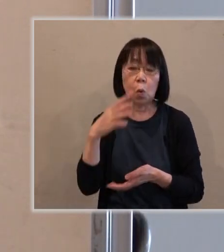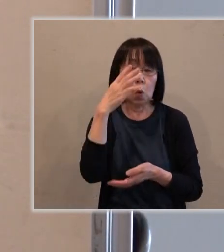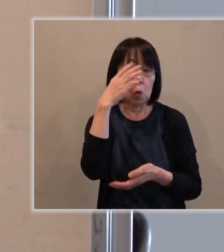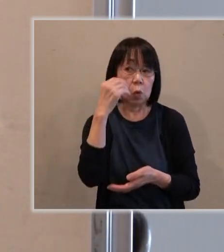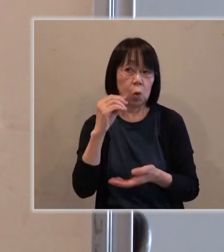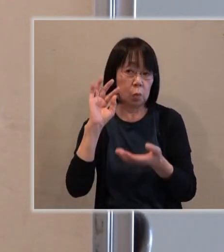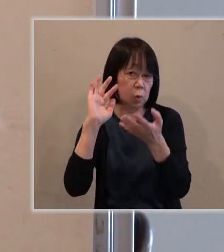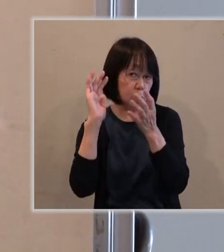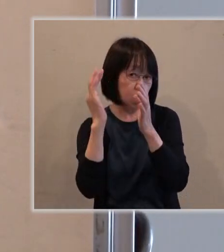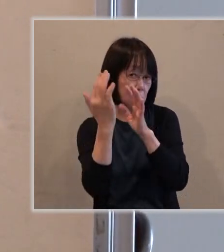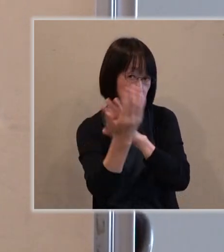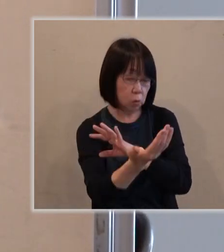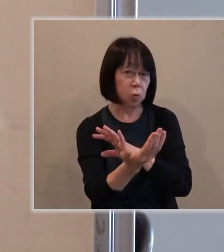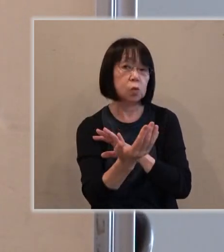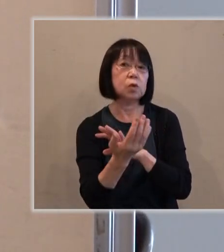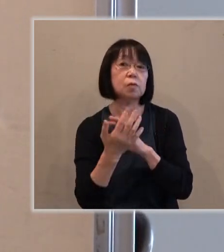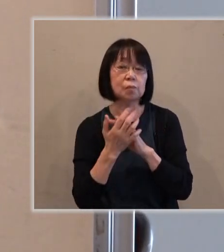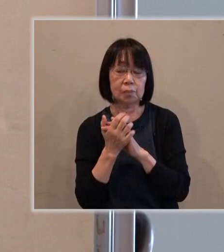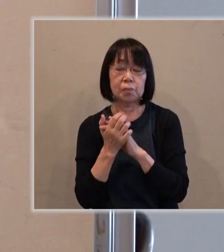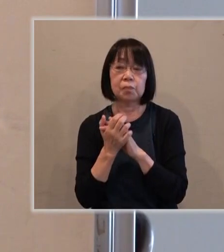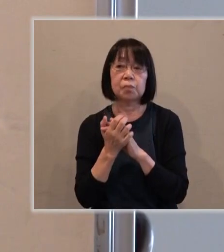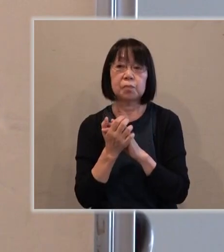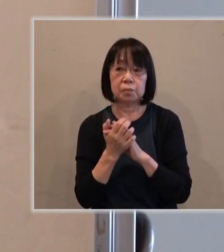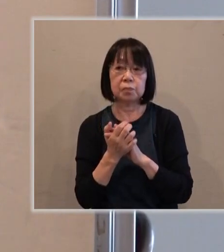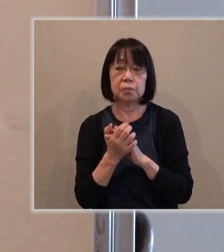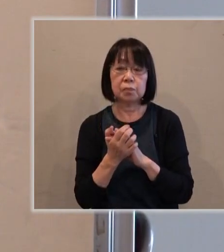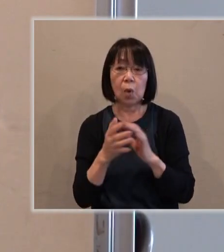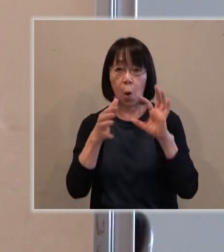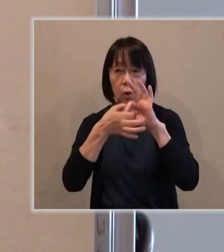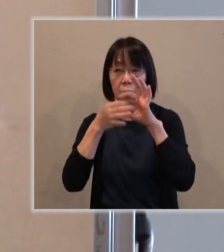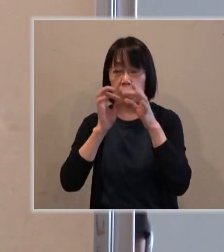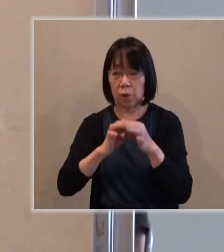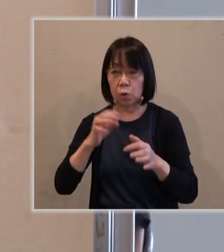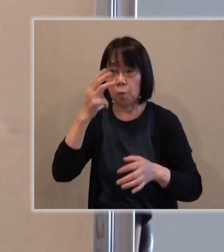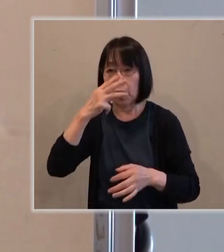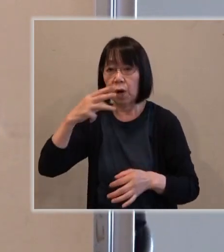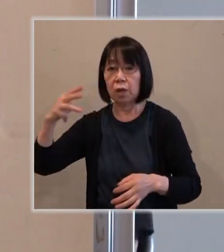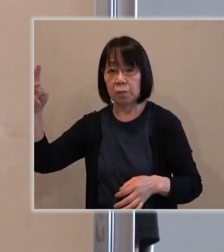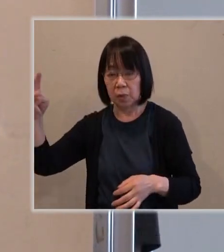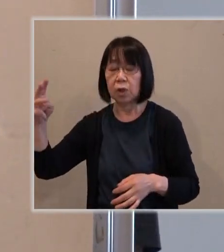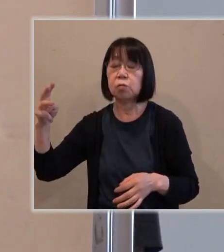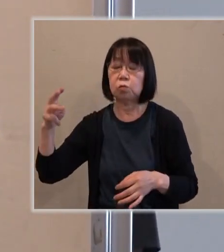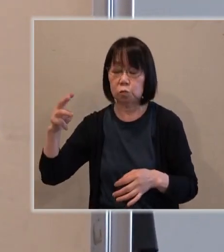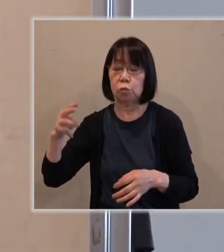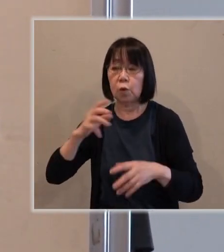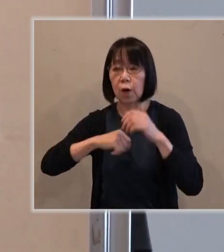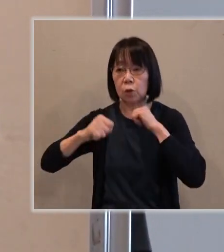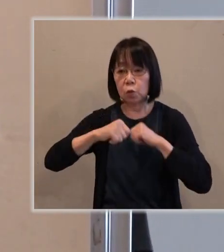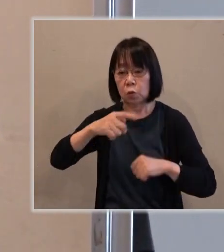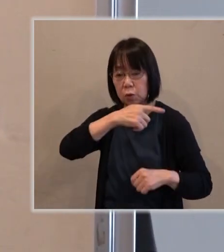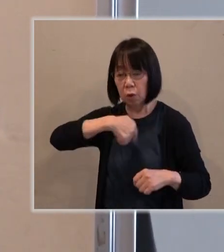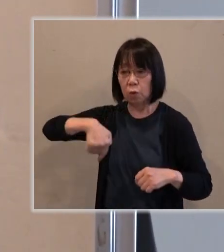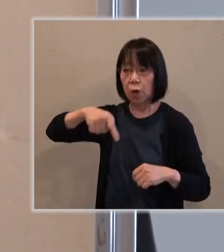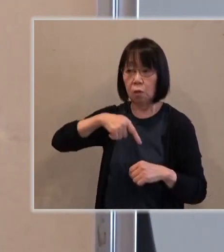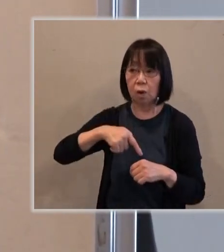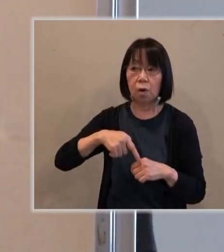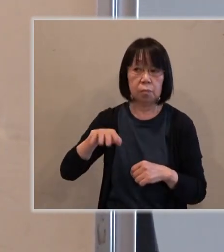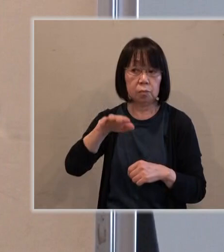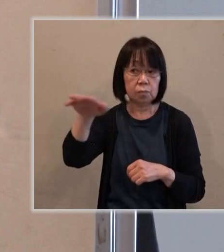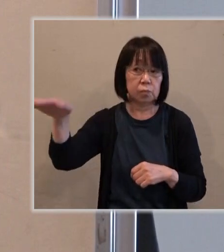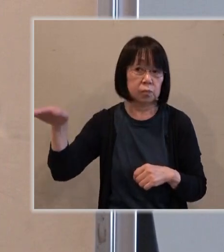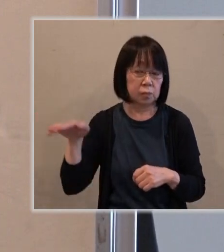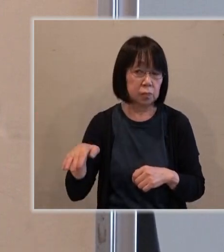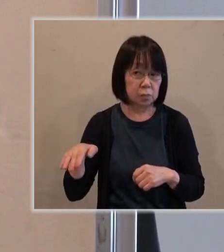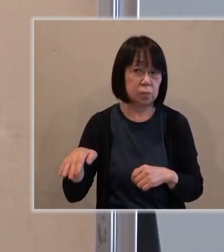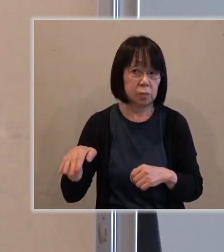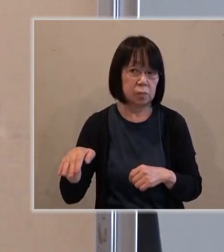せるか、オリンピック・パラリンピックこうやって活動してる人をどうやって興味持たせるかみたいな、どうやって広めるか、あとは